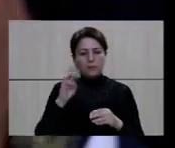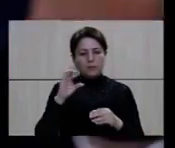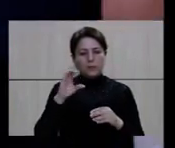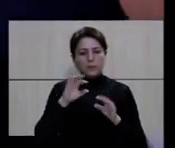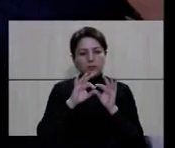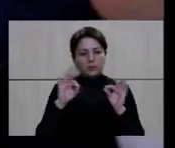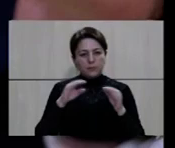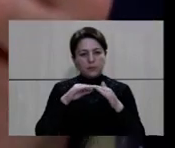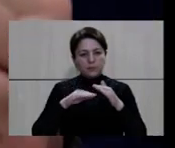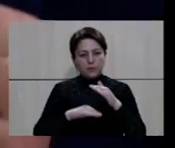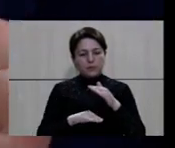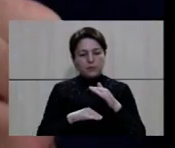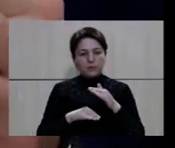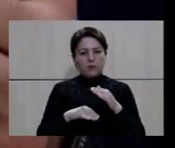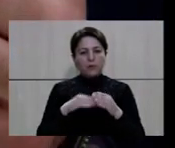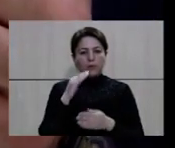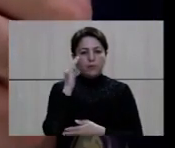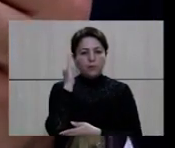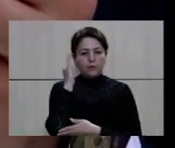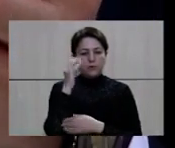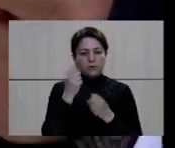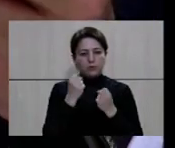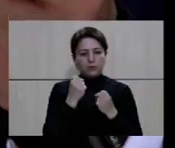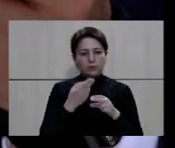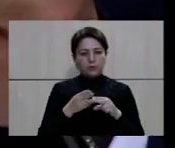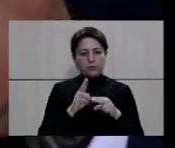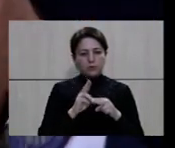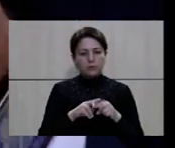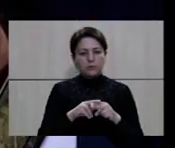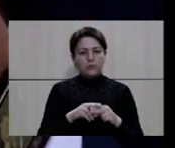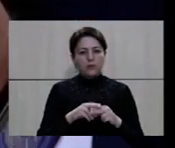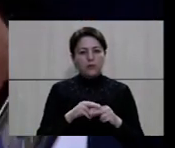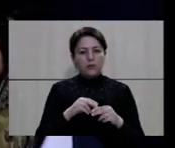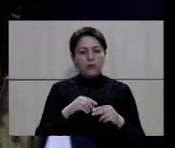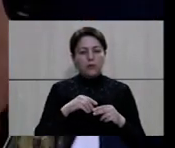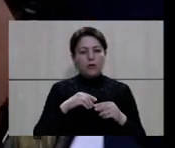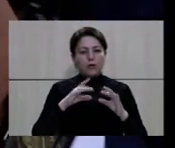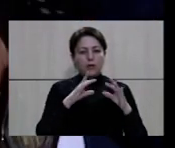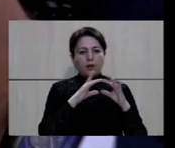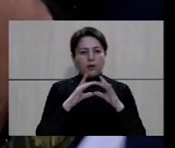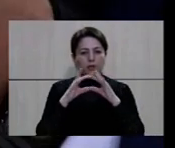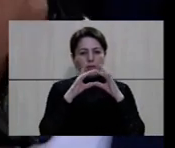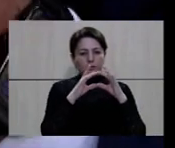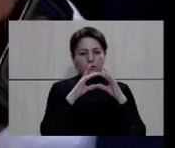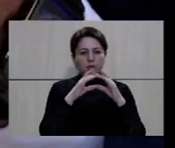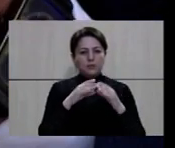kısmından yoğaçka oturuşumuz için, yoğaç gulayga oturuşumuz için aylana sıfatı da